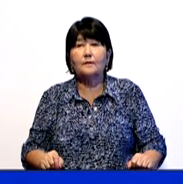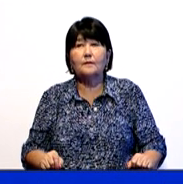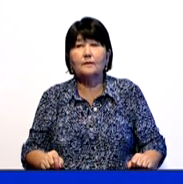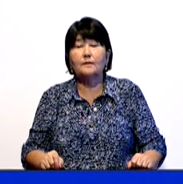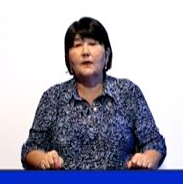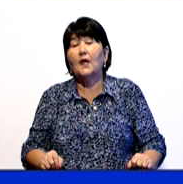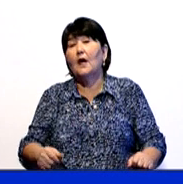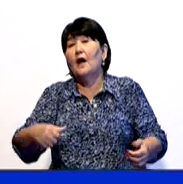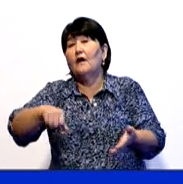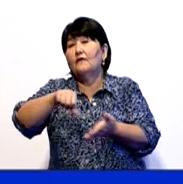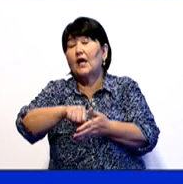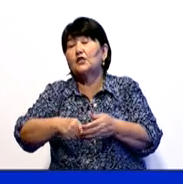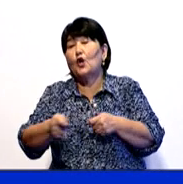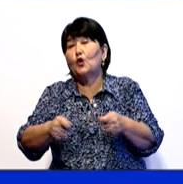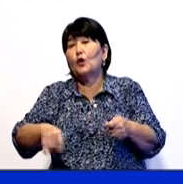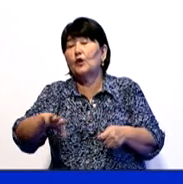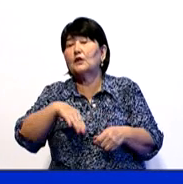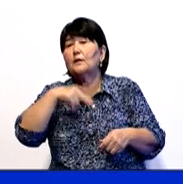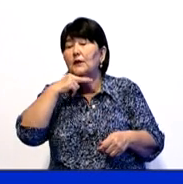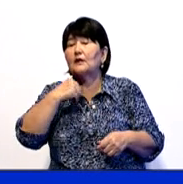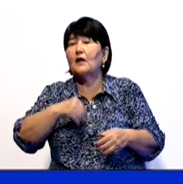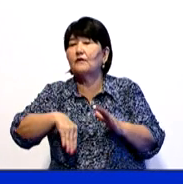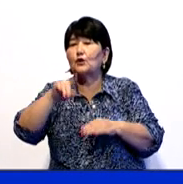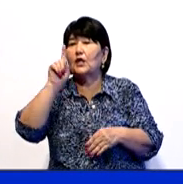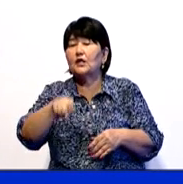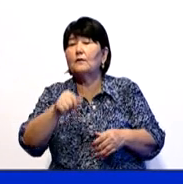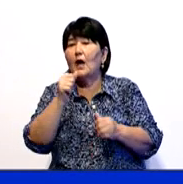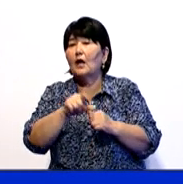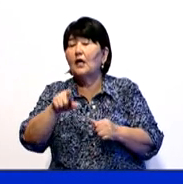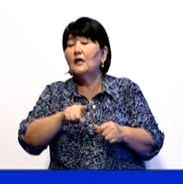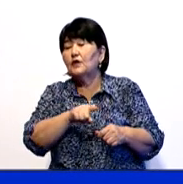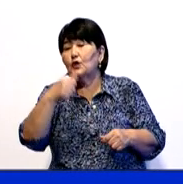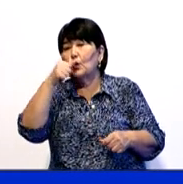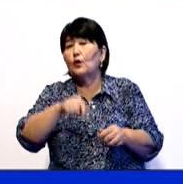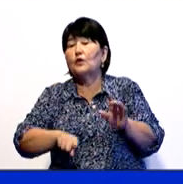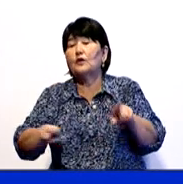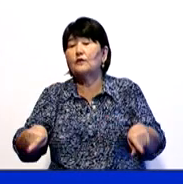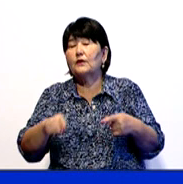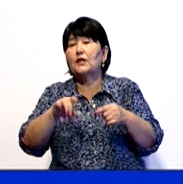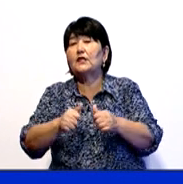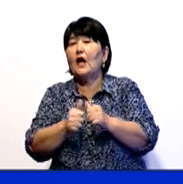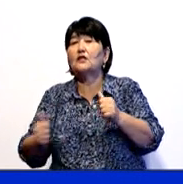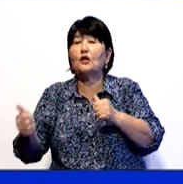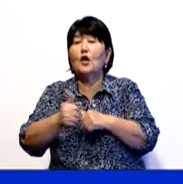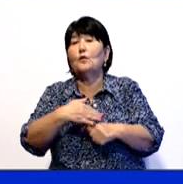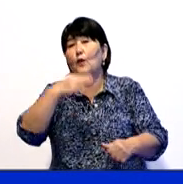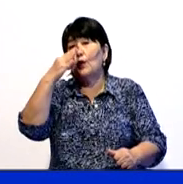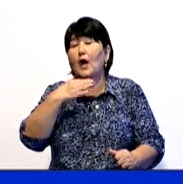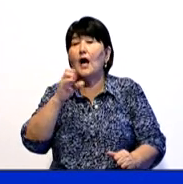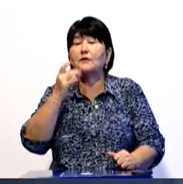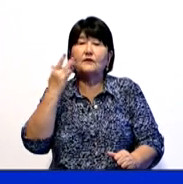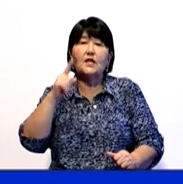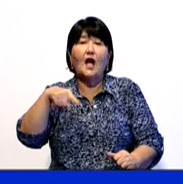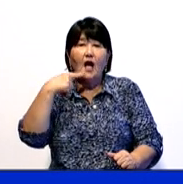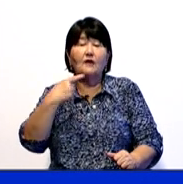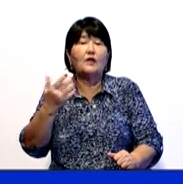В качестве руководителя района он предъявлял высокие требования каждому кадру. В течение года выводил район из отстающих. Мой отец Абиш всегда тепло отзывался о